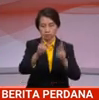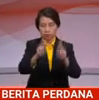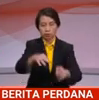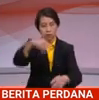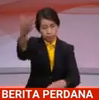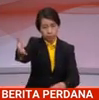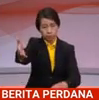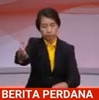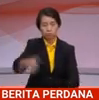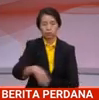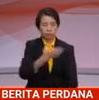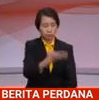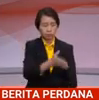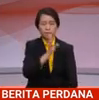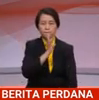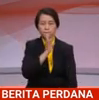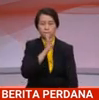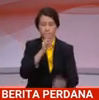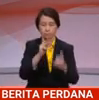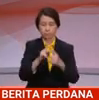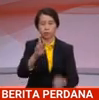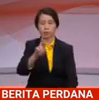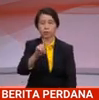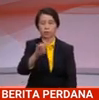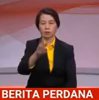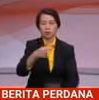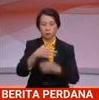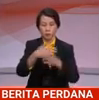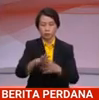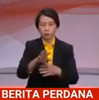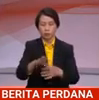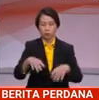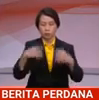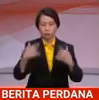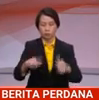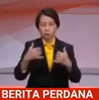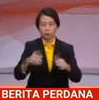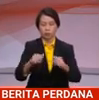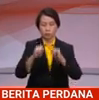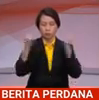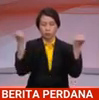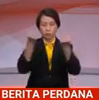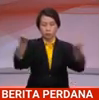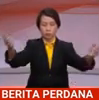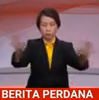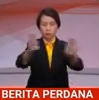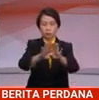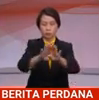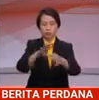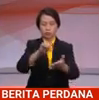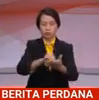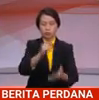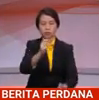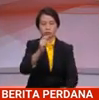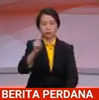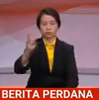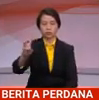lawan. Beliau berkata demikian kepada RTM selepas perlawanan di stadium tertutup Tasik Titiwangsa.